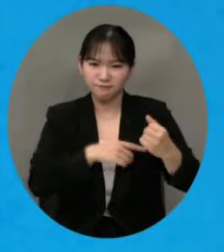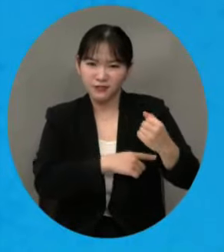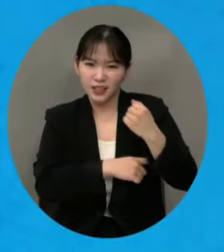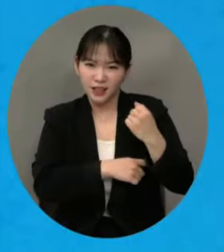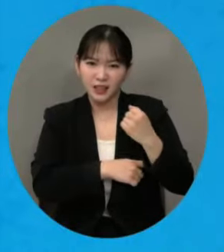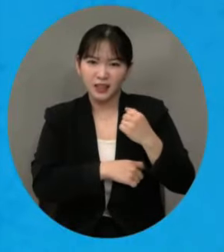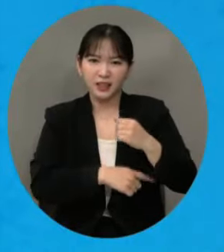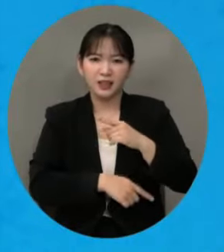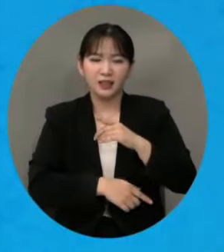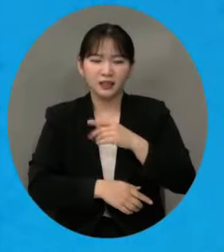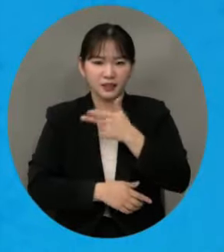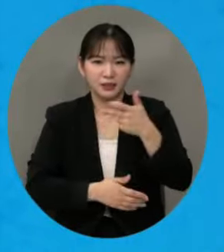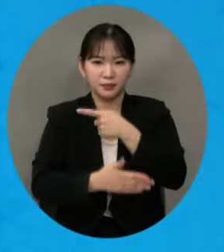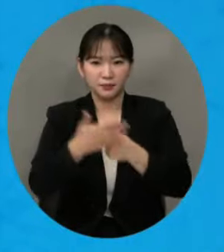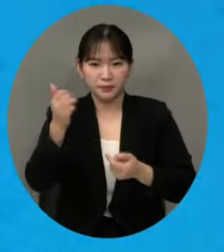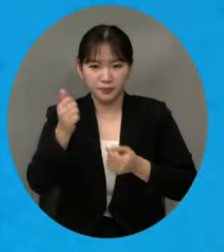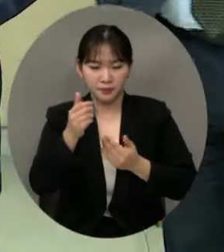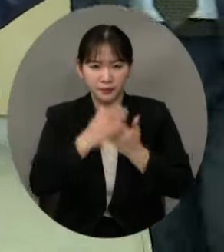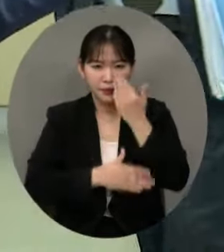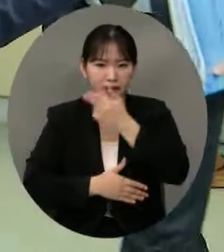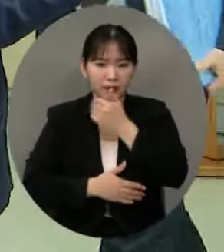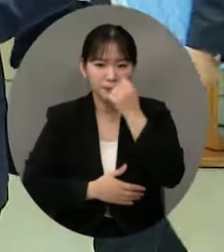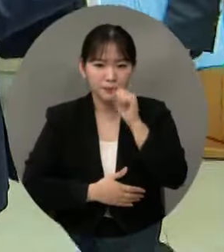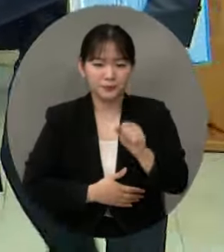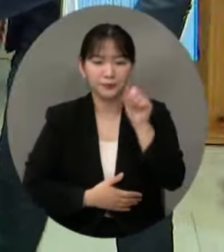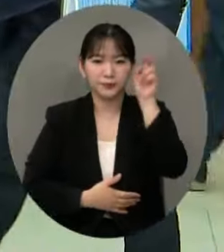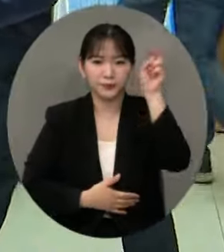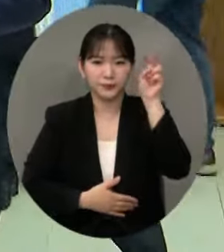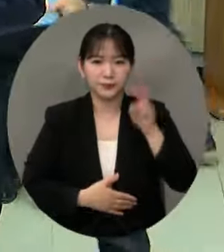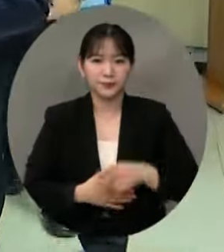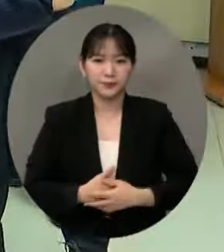리더십에 상당한 타격이 불가피해 보입니다. MBC 뉴스 김양훈입니다.